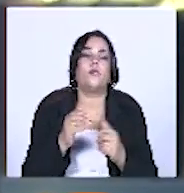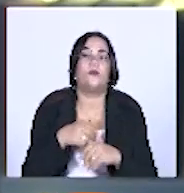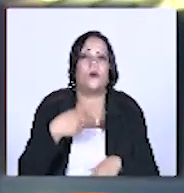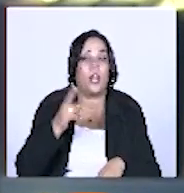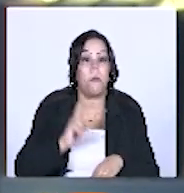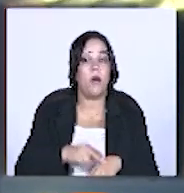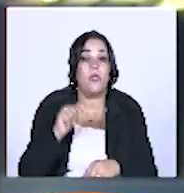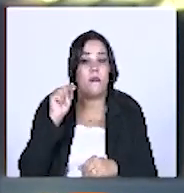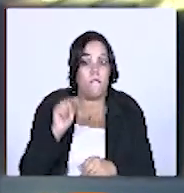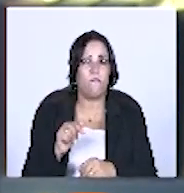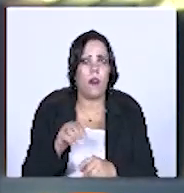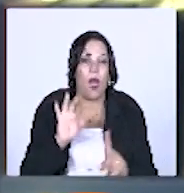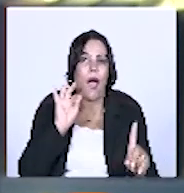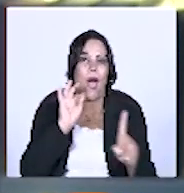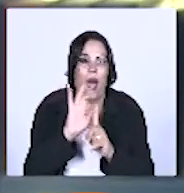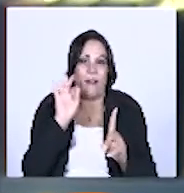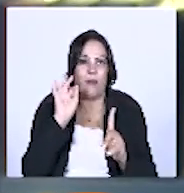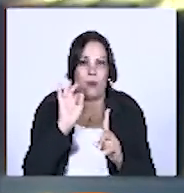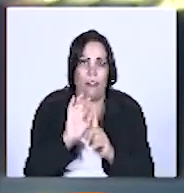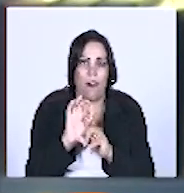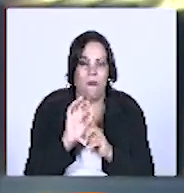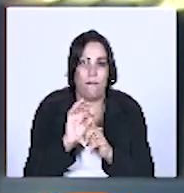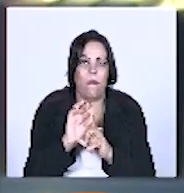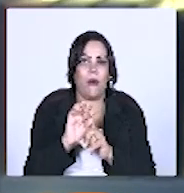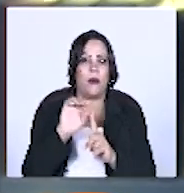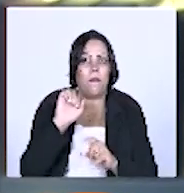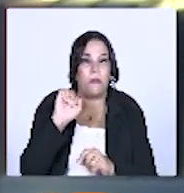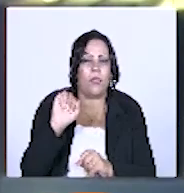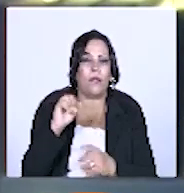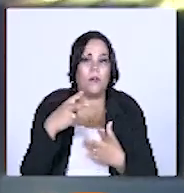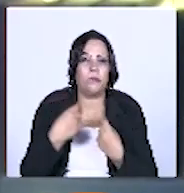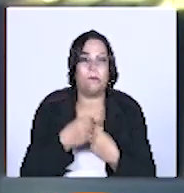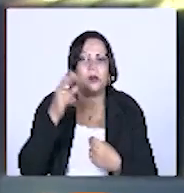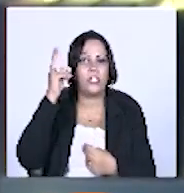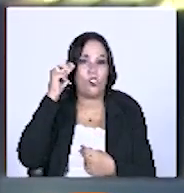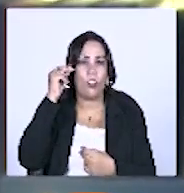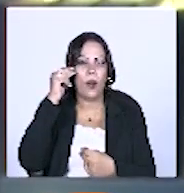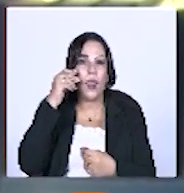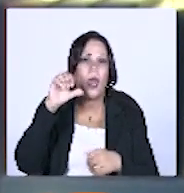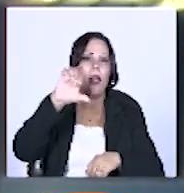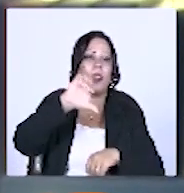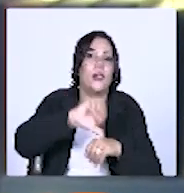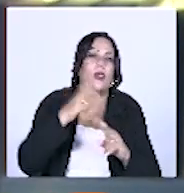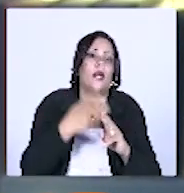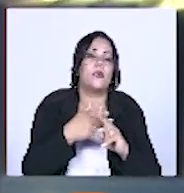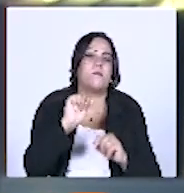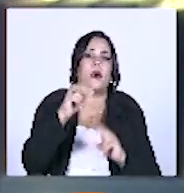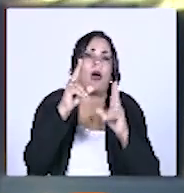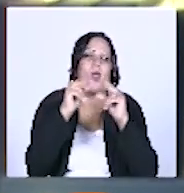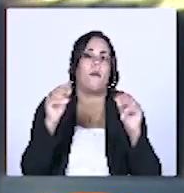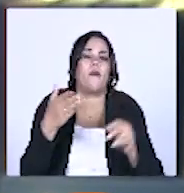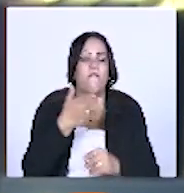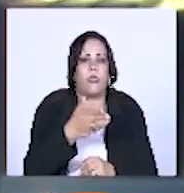وفي ايضا استهداف ل من جانب اسرائيل للمدنيين اللبنانيين وفي خسائر